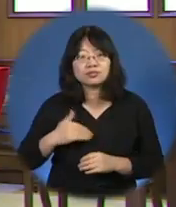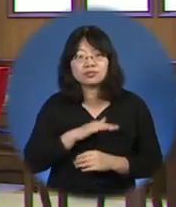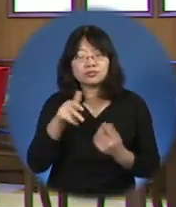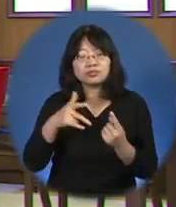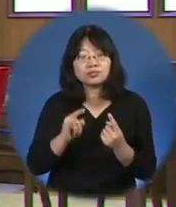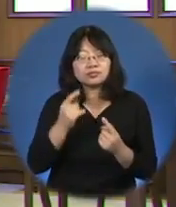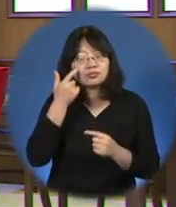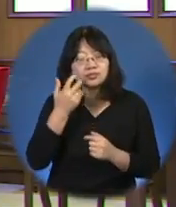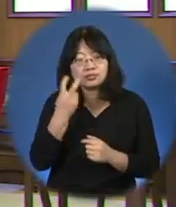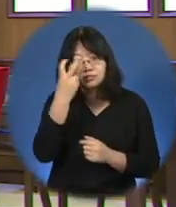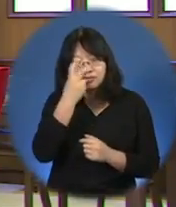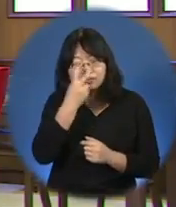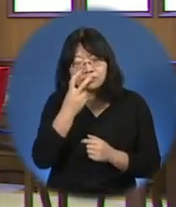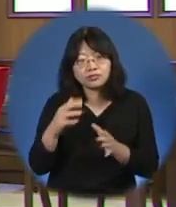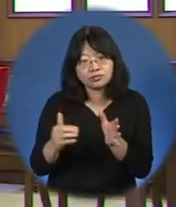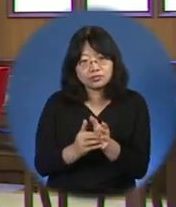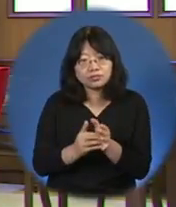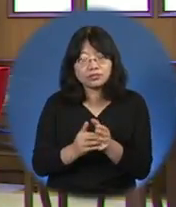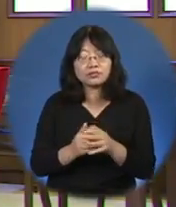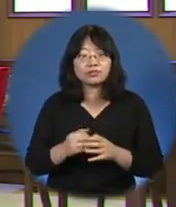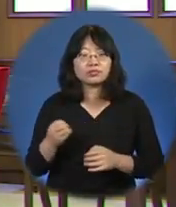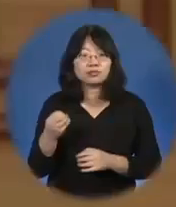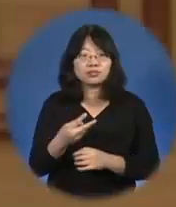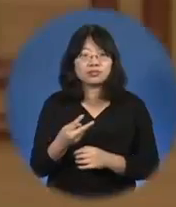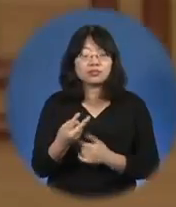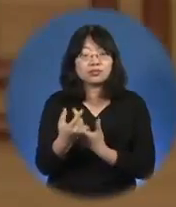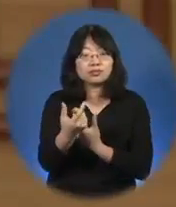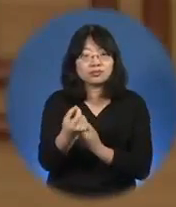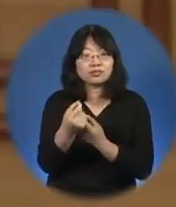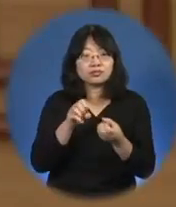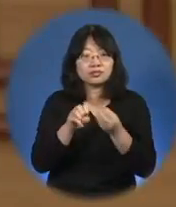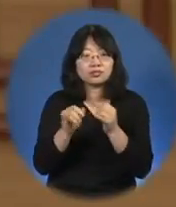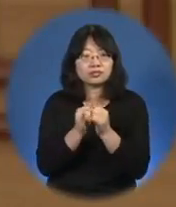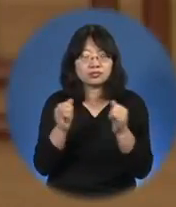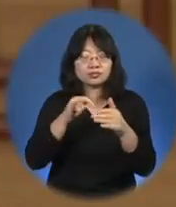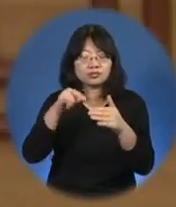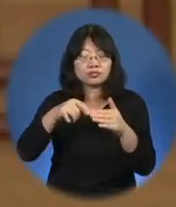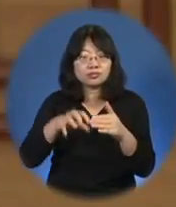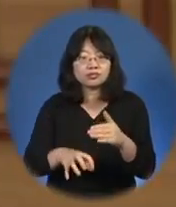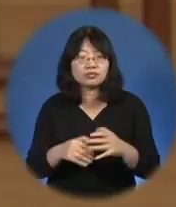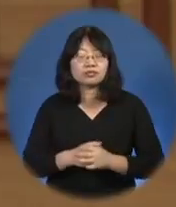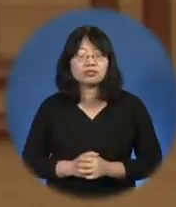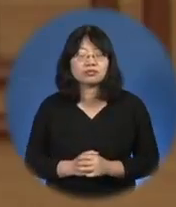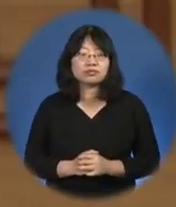1차 여론조사를 했고 그래서 그 응답자 중에서